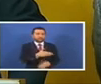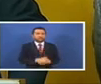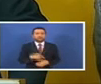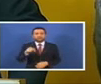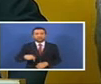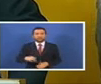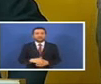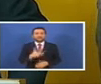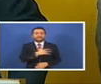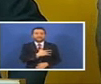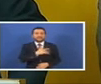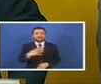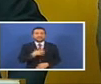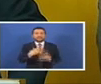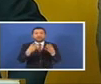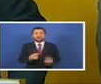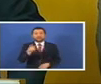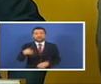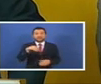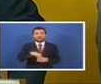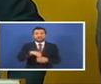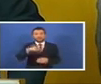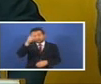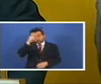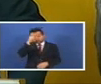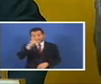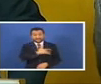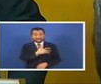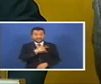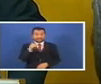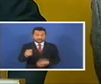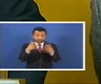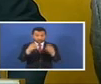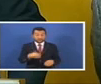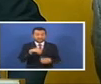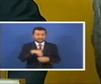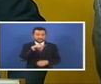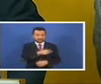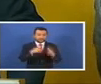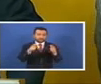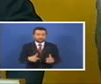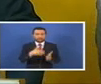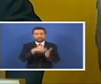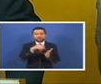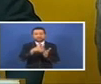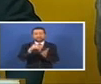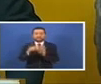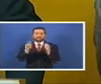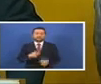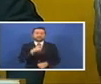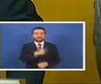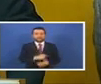bugün vicdan sahibi oldukları için, Türkiye'nin vicdanı oldukları için bugün ihraç edilmiş